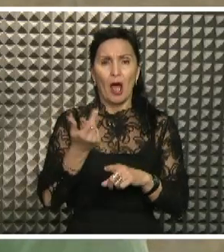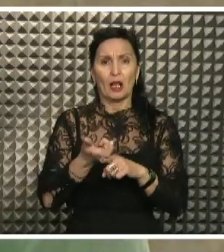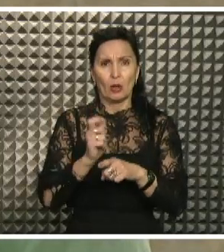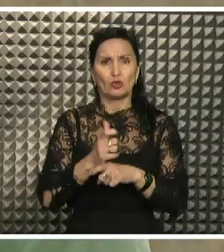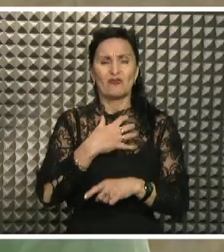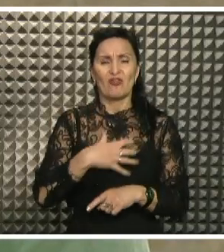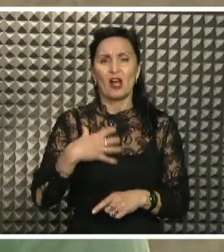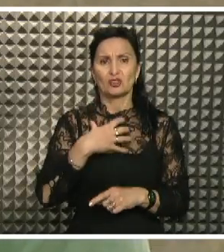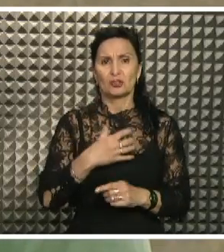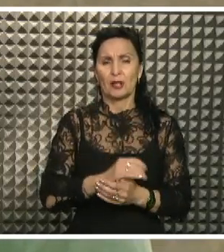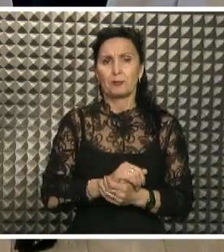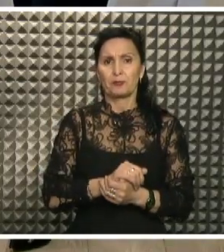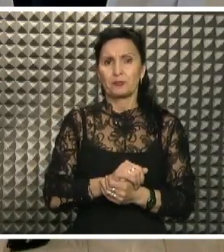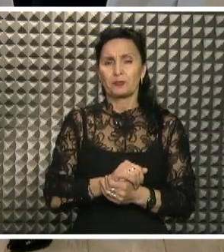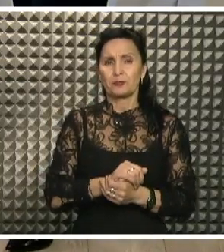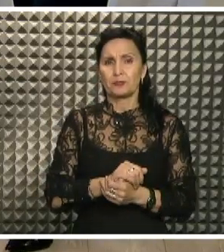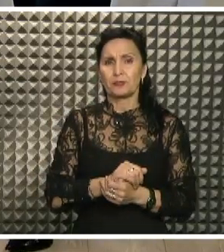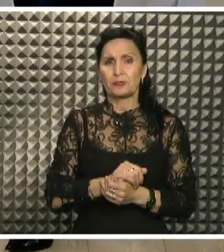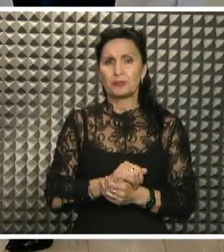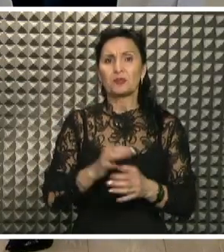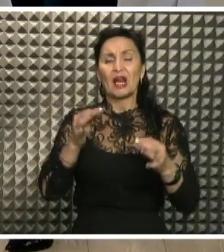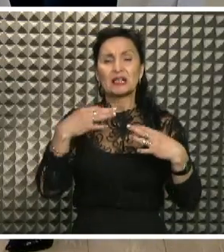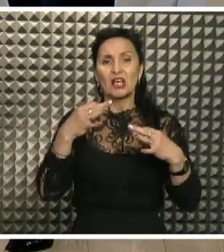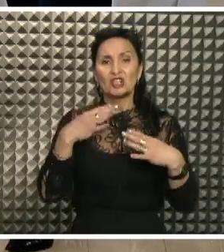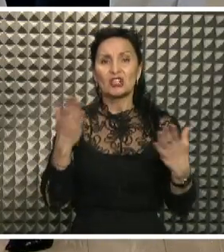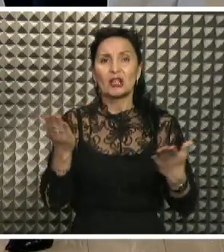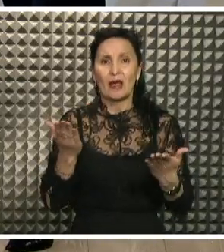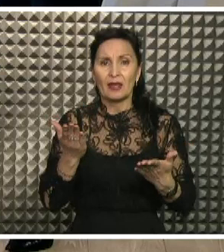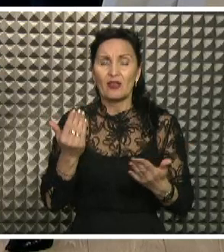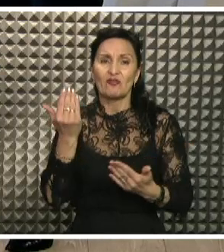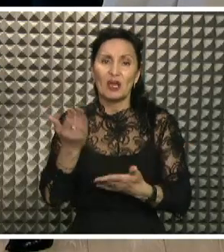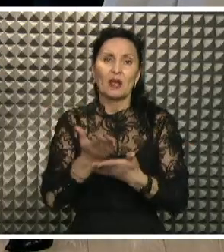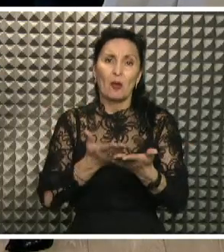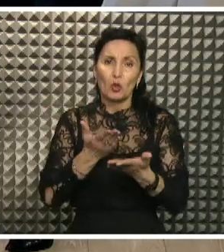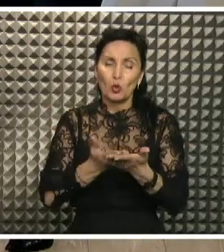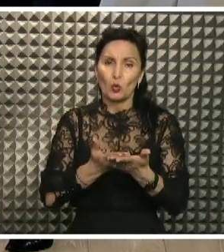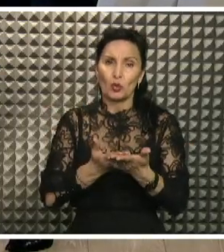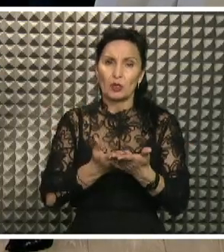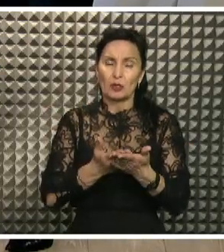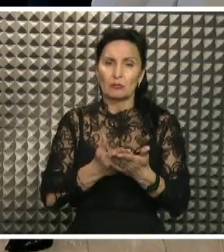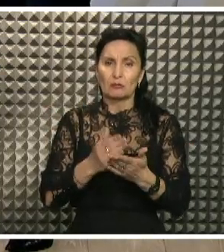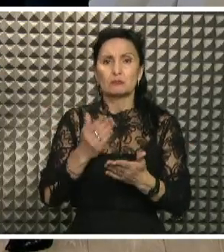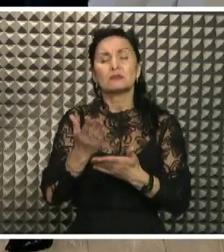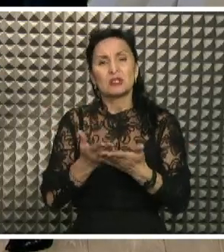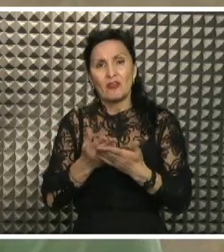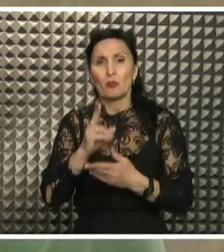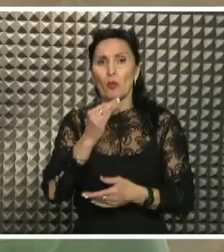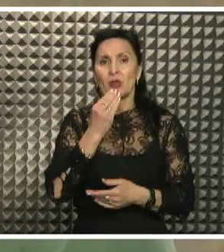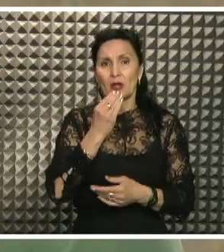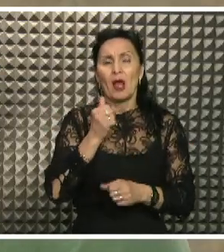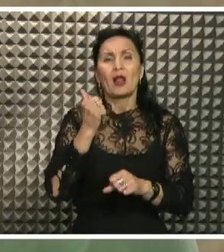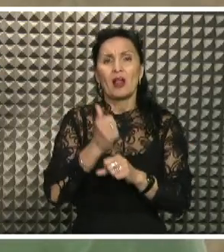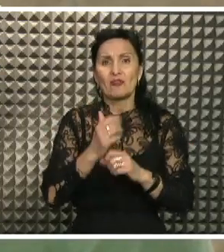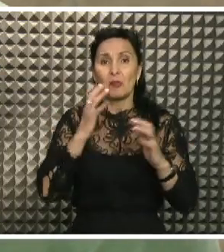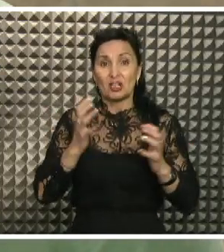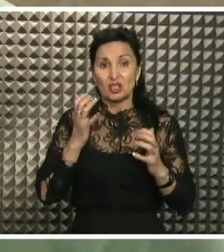Даже подробно на эту тему поговорить. Расскажите, какие вы рекомендуете советы по питанию? Ну, главное для